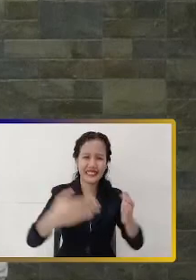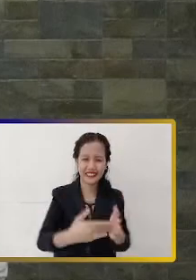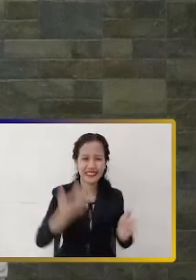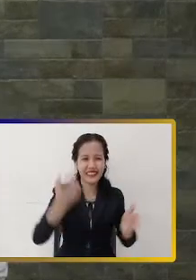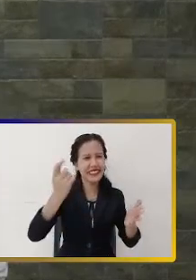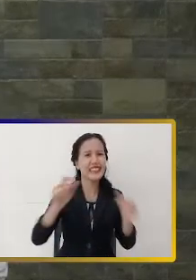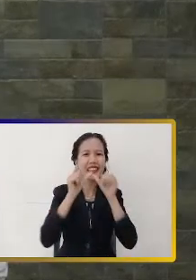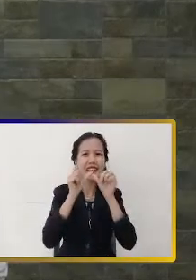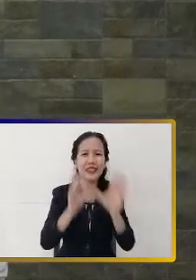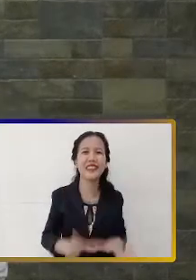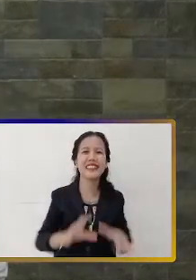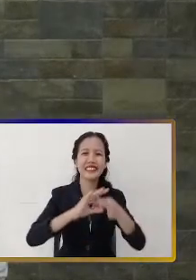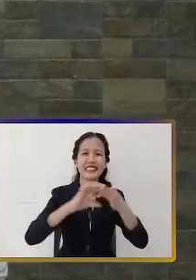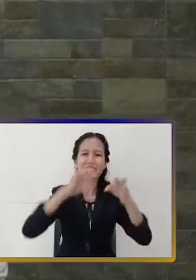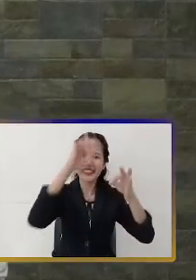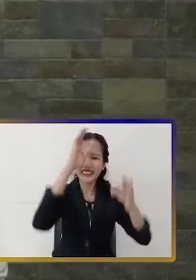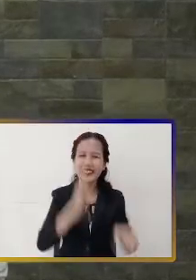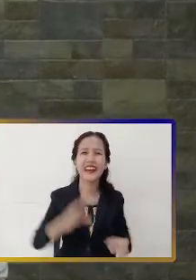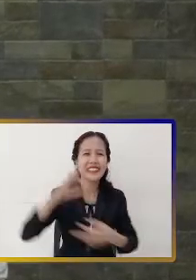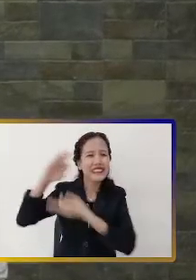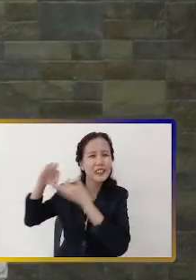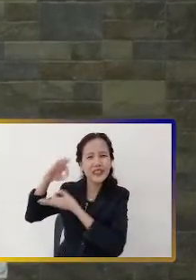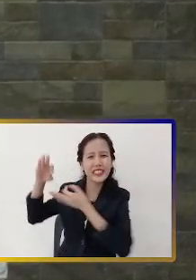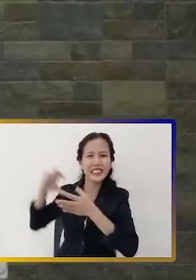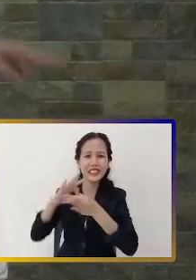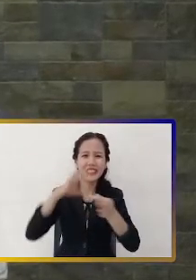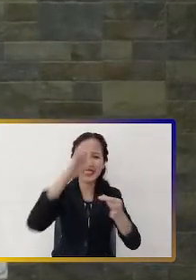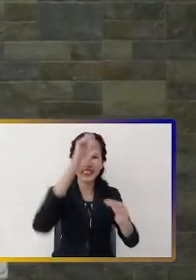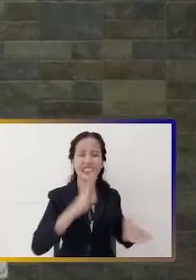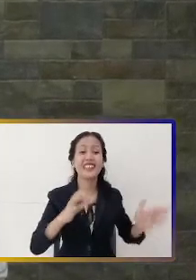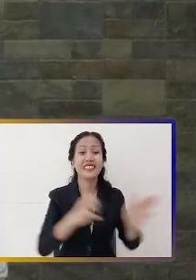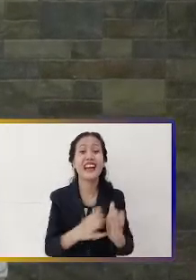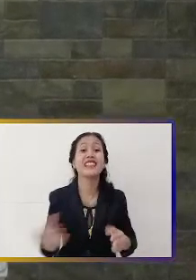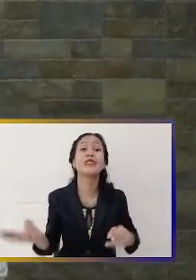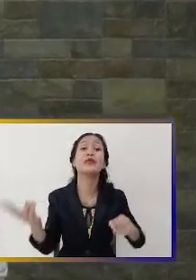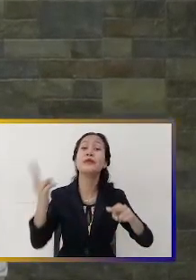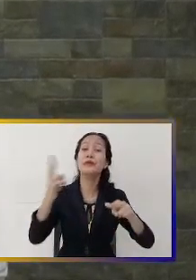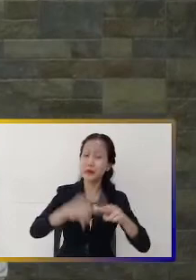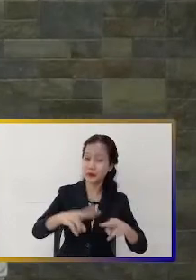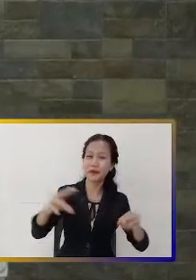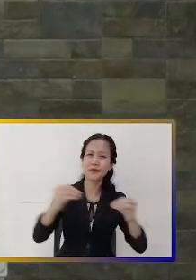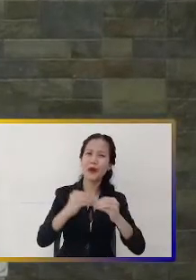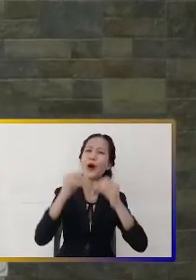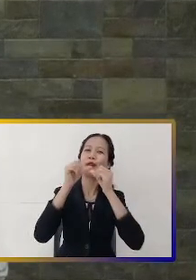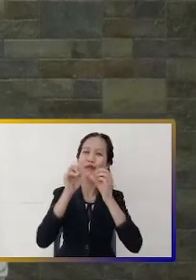ng Panginoon, ang fellowship ng Panginoon. That's a free best!